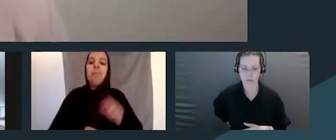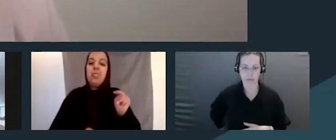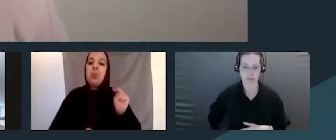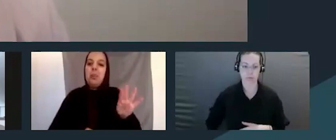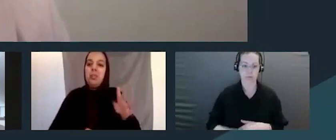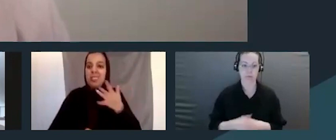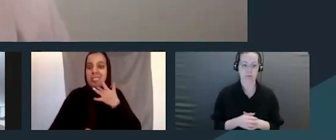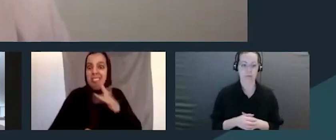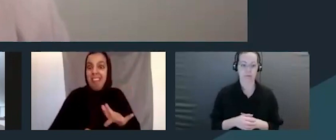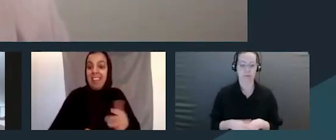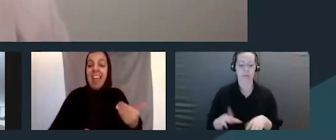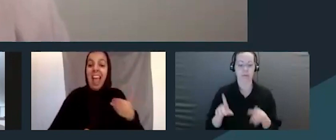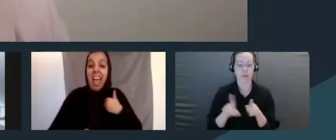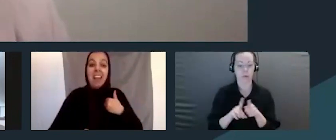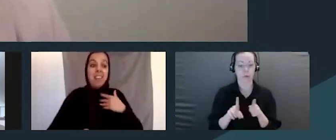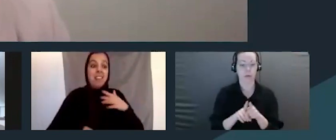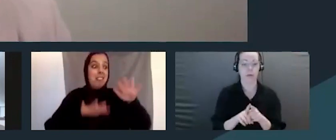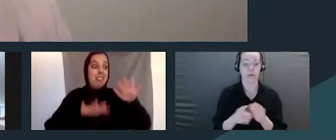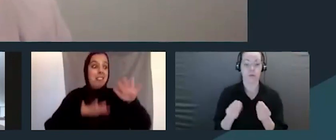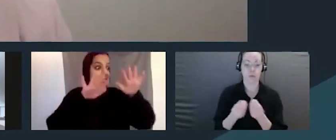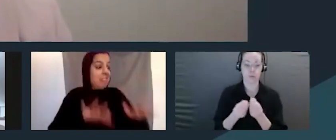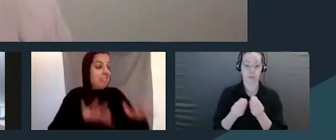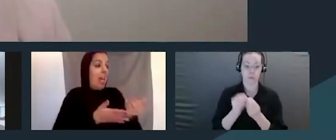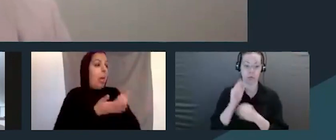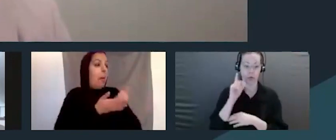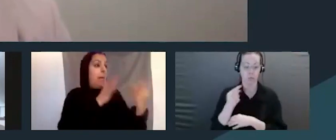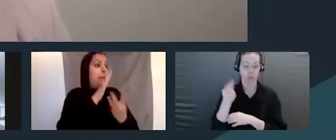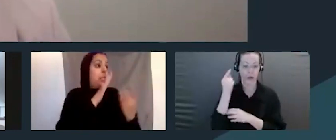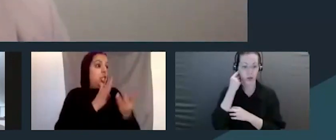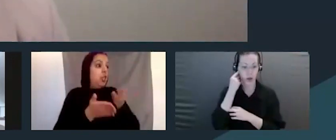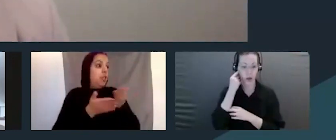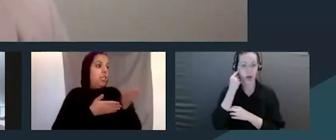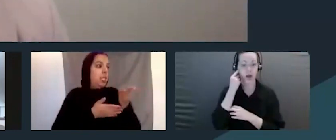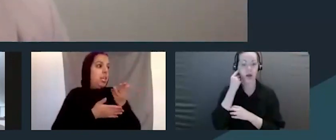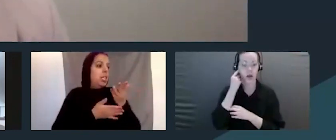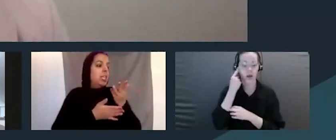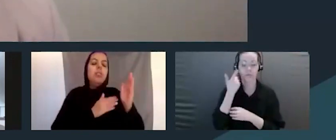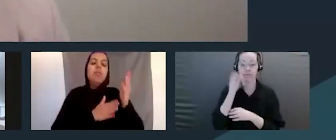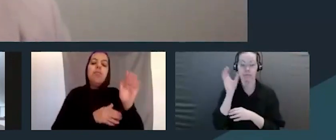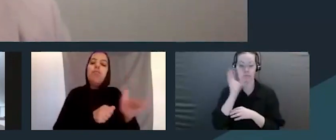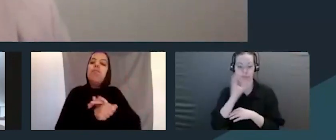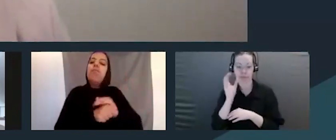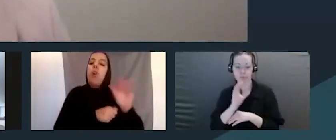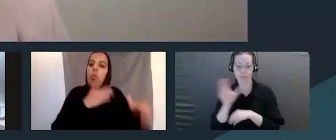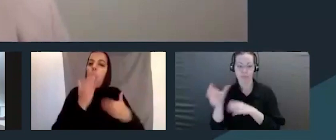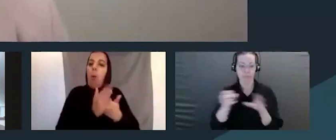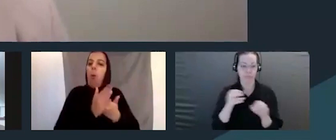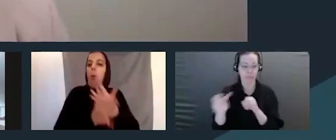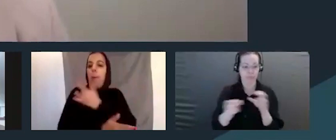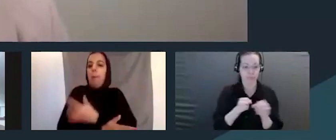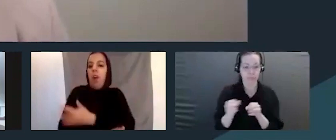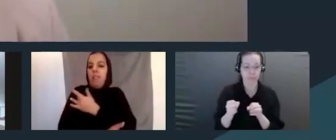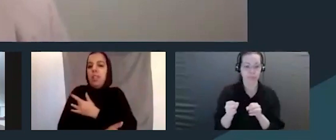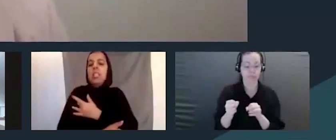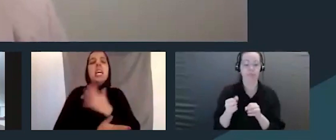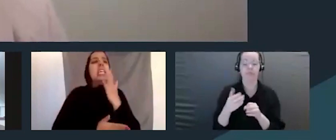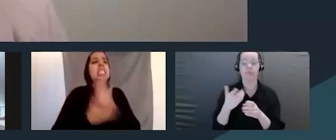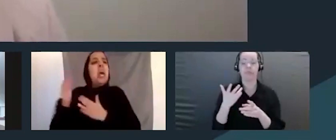certains services, quand bien même ils ne le sont pas à travers toute la province, et ils sont un peu basiques sur certaines régions.